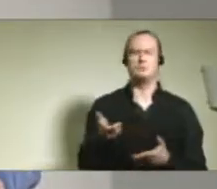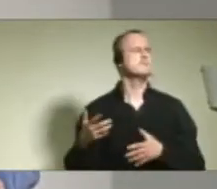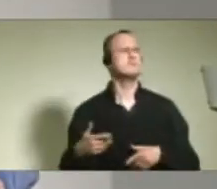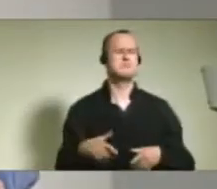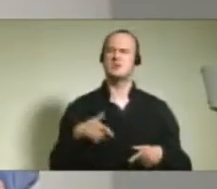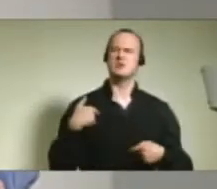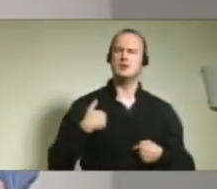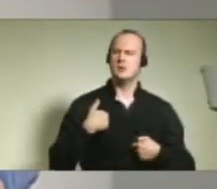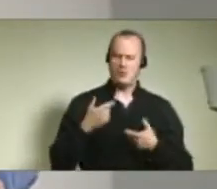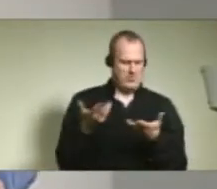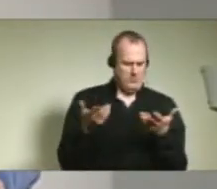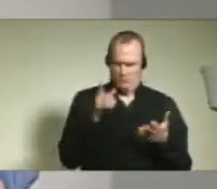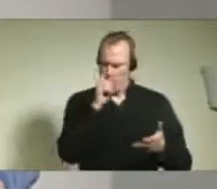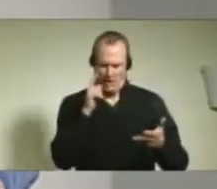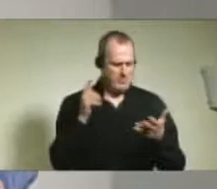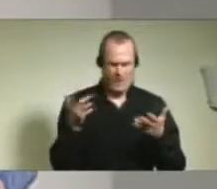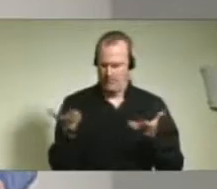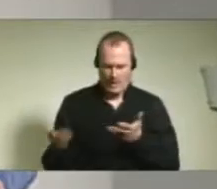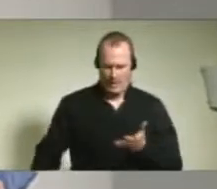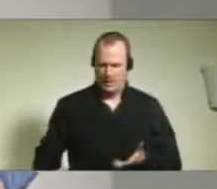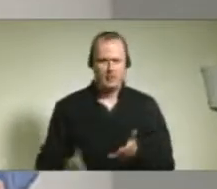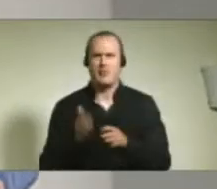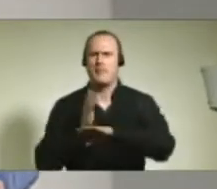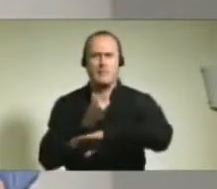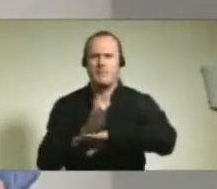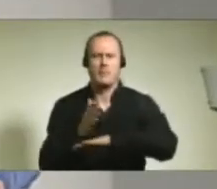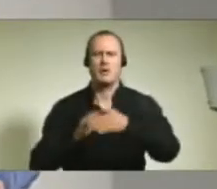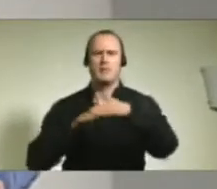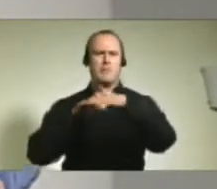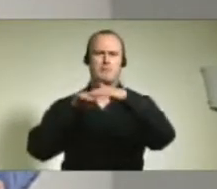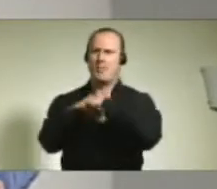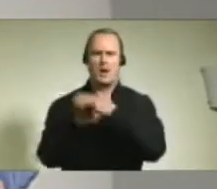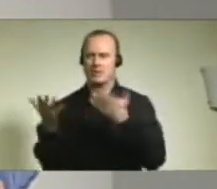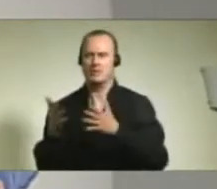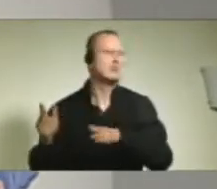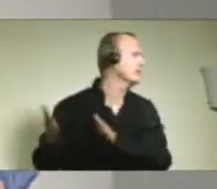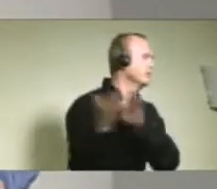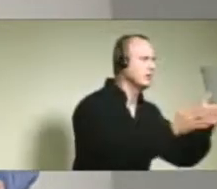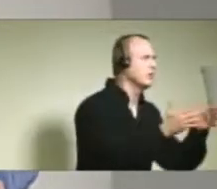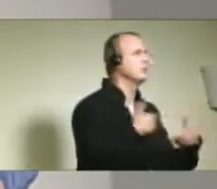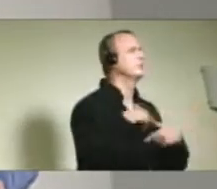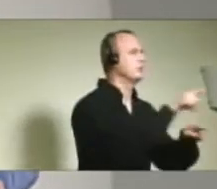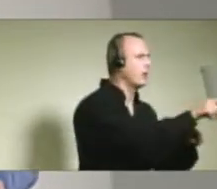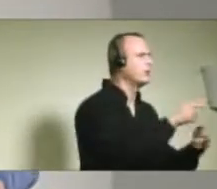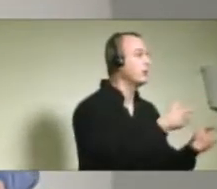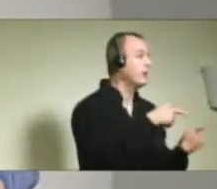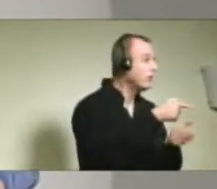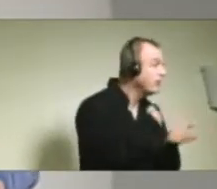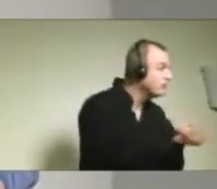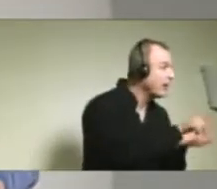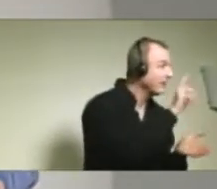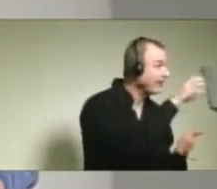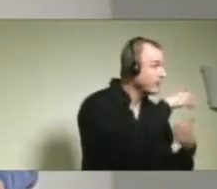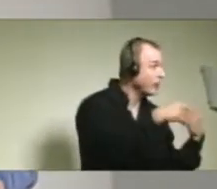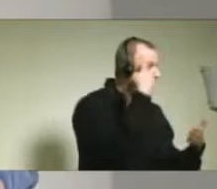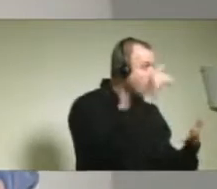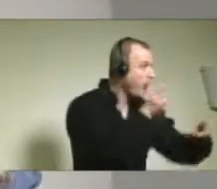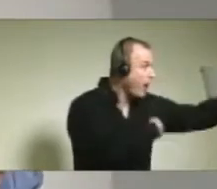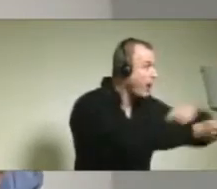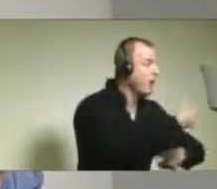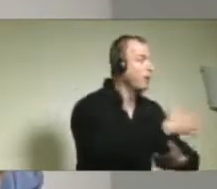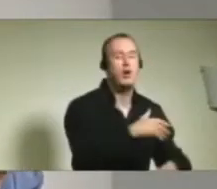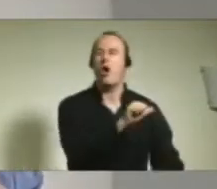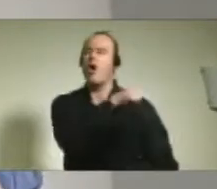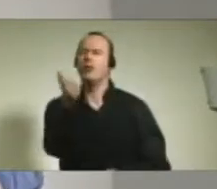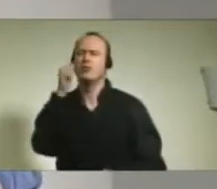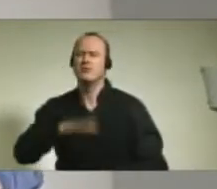chèque, on lui demande 30 $, ce qui lui laisse 200 $. Il y a une autre femme, Angela, avec qui nous travaillons au sein de la collectivité. Elle